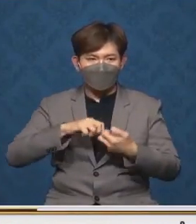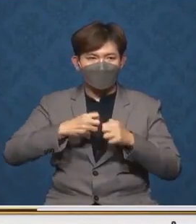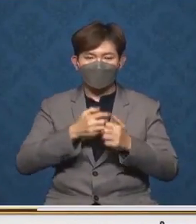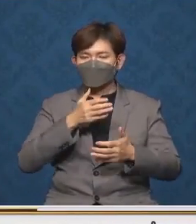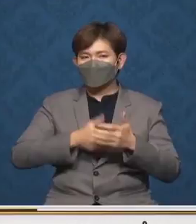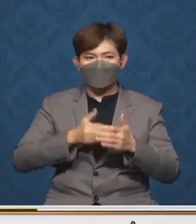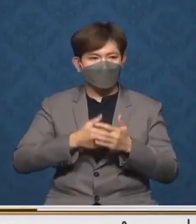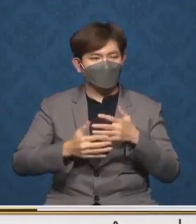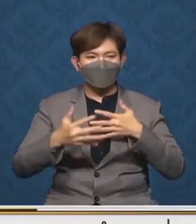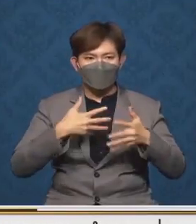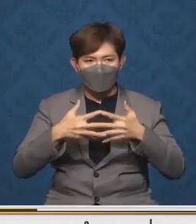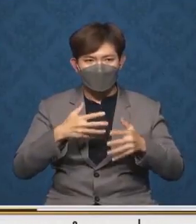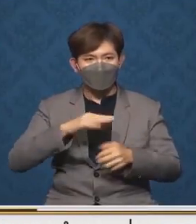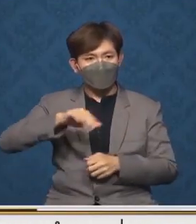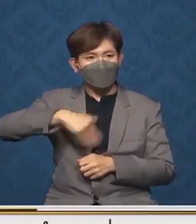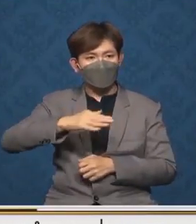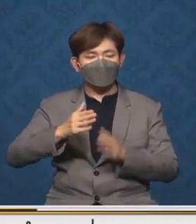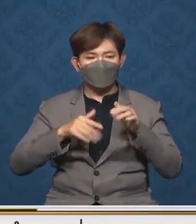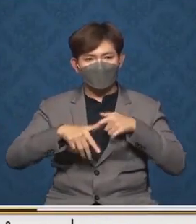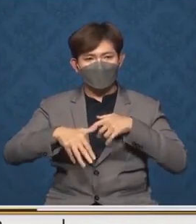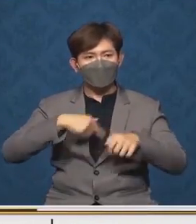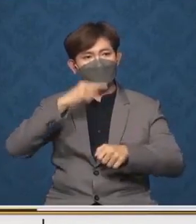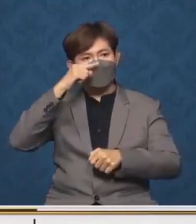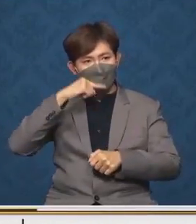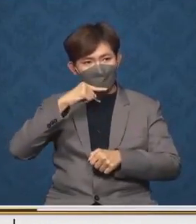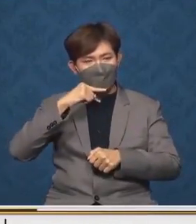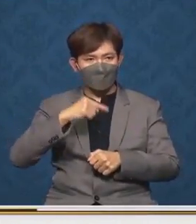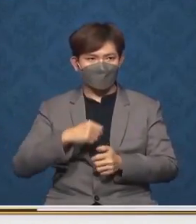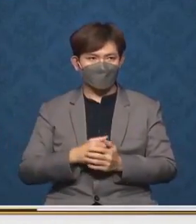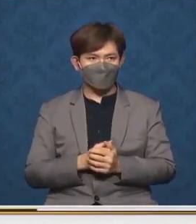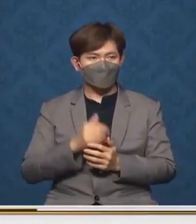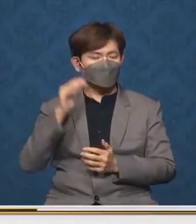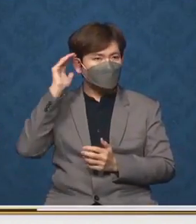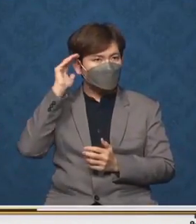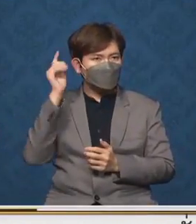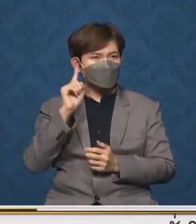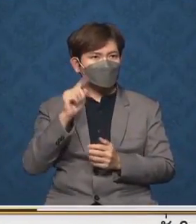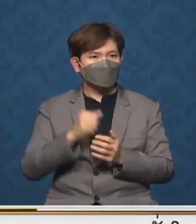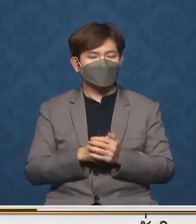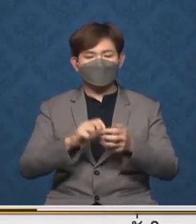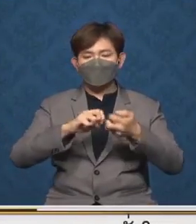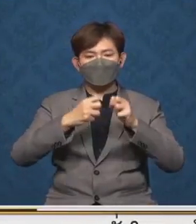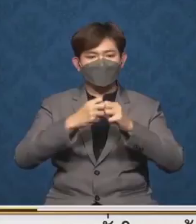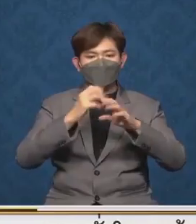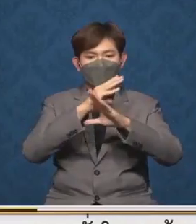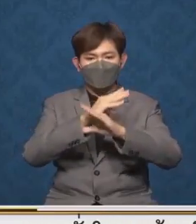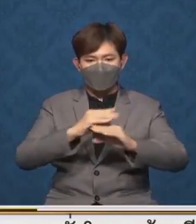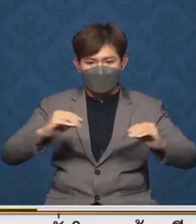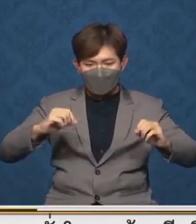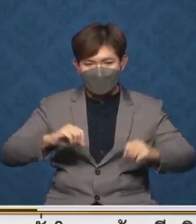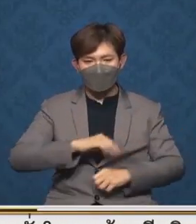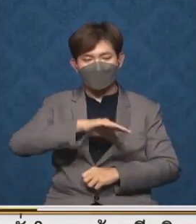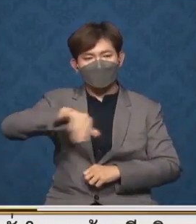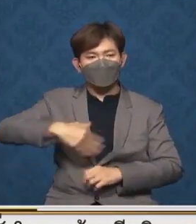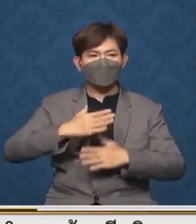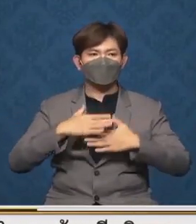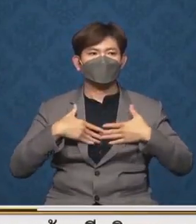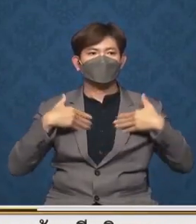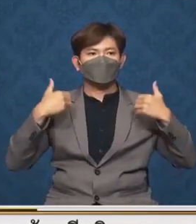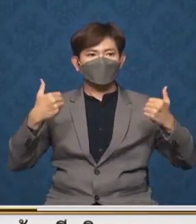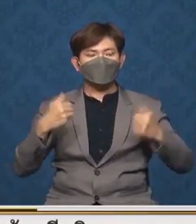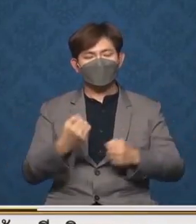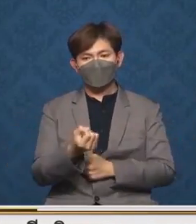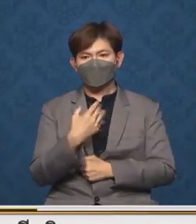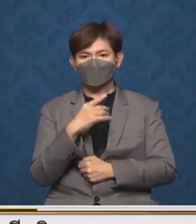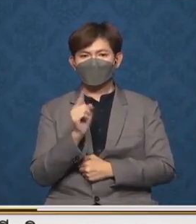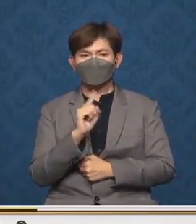ๆเราชาวไทยเชื่อกันว่าฟ้าหลังฝนย่อมสดใสเสมอแม้จะไม่มีใครบอก